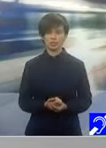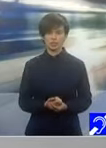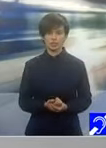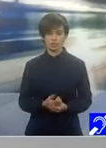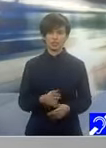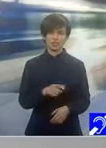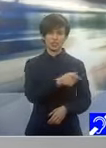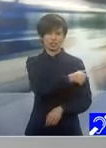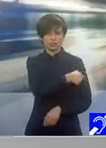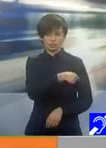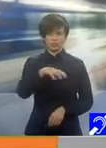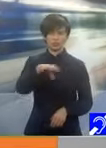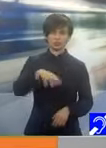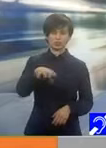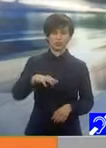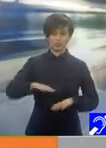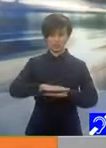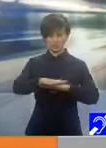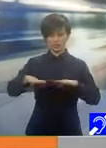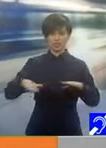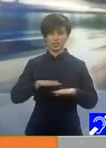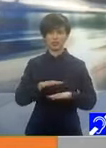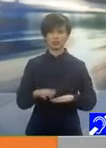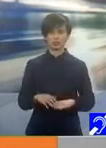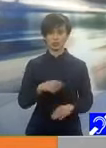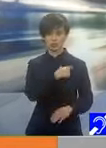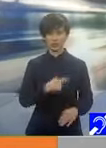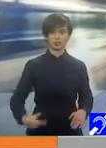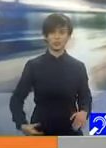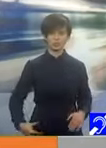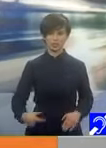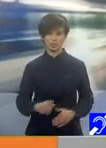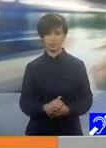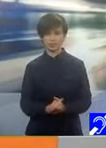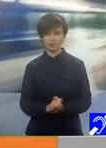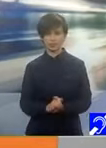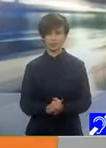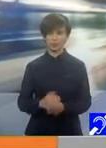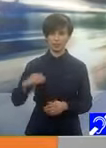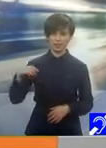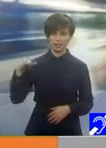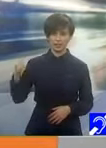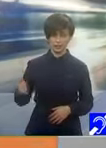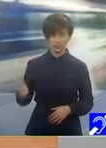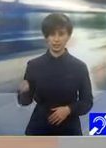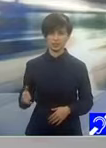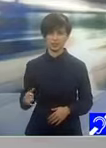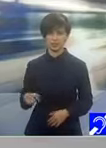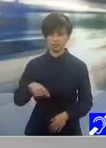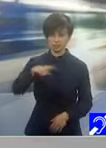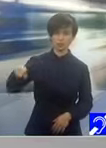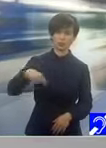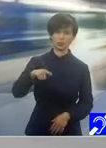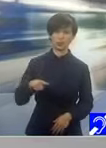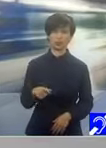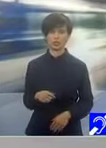în proprietatea Consiliului Județean, terenul în proprietatea primăriei, astfel că astăzi noi, ca parohie,